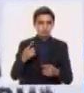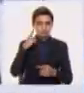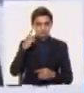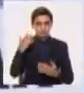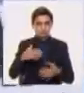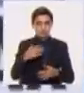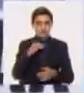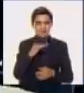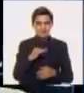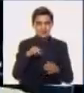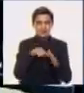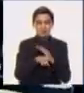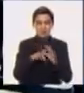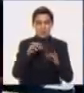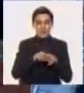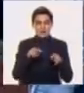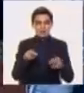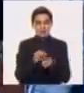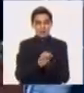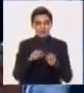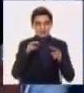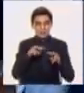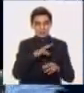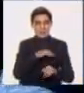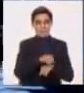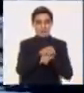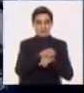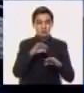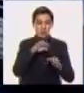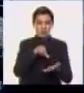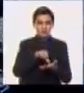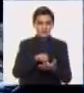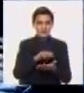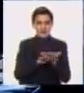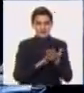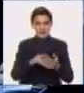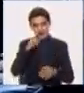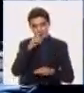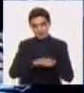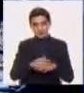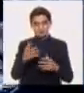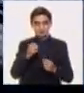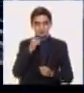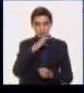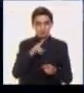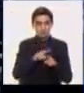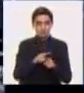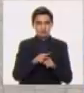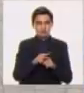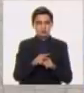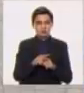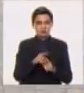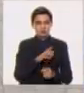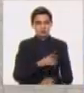болатын. Іс жүзінде парламент қарап жатқан құжатта митингтер өткізу туралы өтінішті әкімдіктердің қабылдамай тастауына мүмкіндік